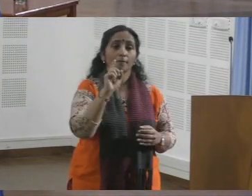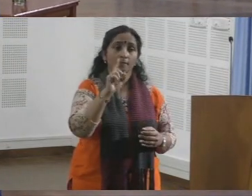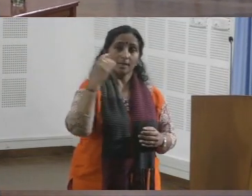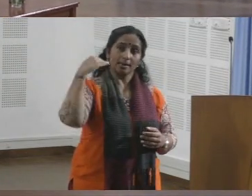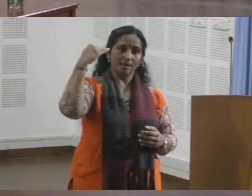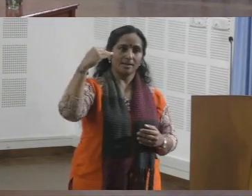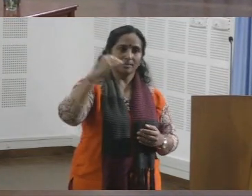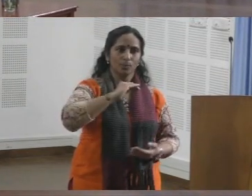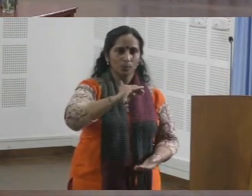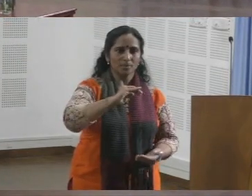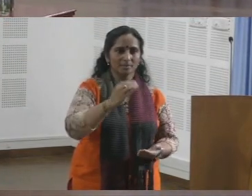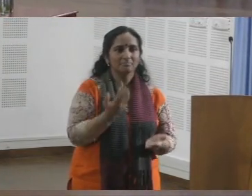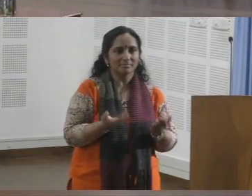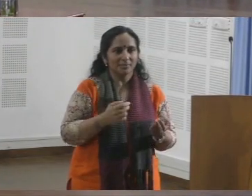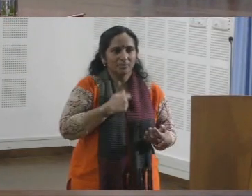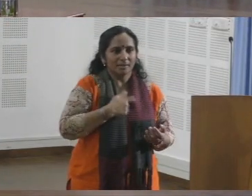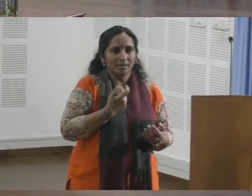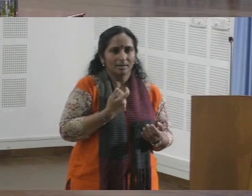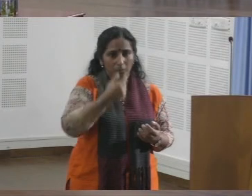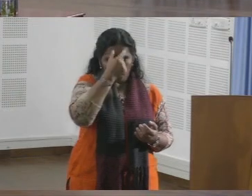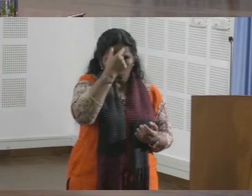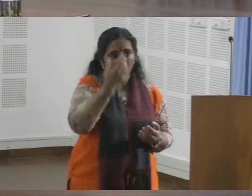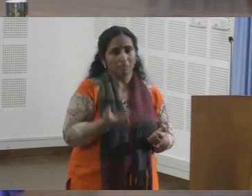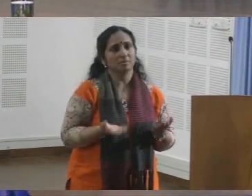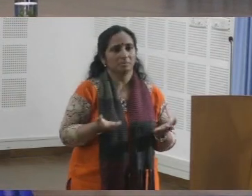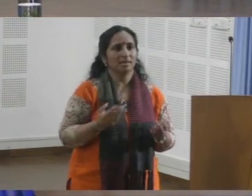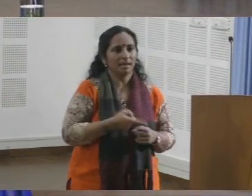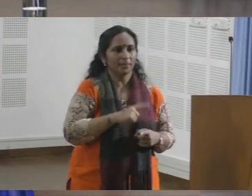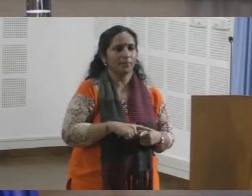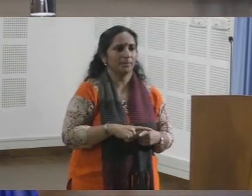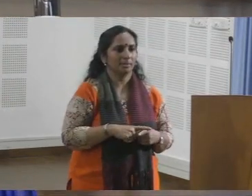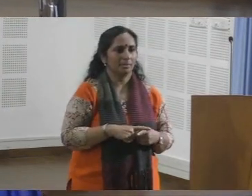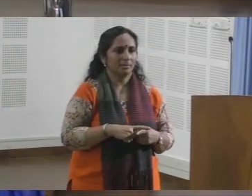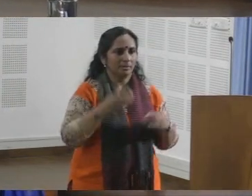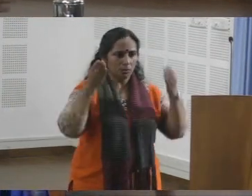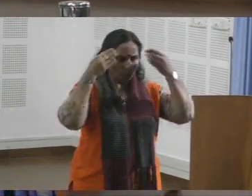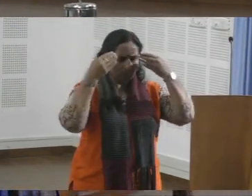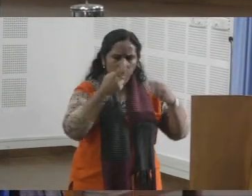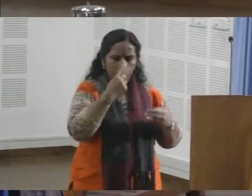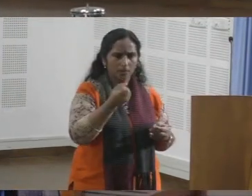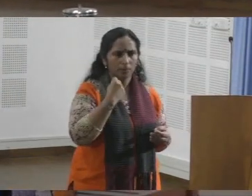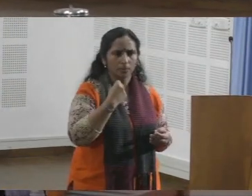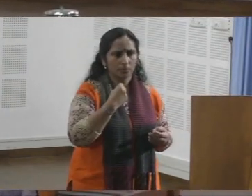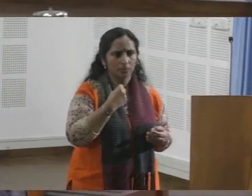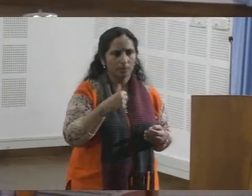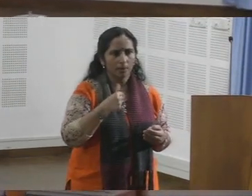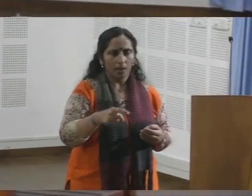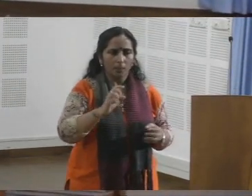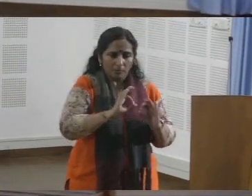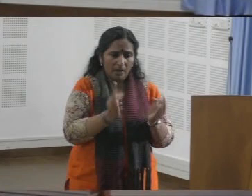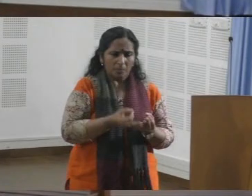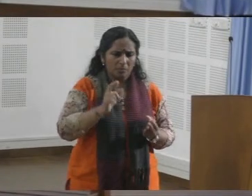കണ്ടത്. അവനും ഓരോ ഇഷ്യൂസ് വരാൻ തുടങ്ങി. കാരണം നമുക്കിങ്ങനെ ഓട്ടിസം ഡയഗ്നോസ് ആയി, ഫാമിലി ഫുൾ അതിലേക്ക് കോൺസെൻട്രേറ്റ് ചെയ്യുക, അമ്മ